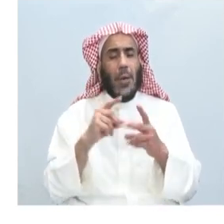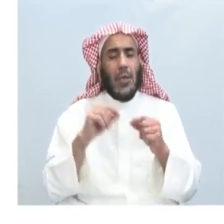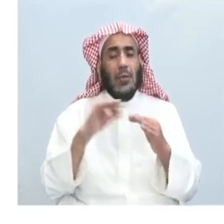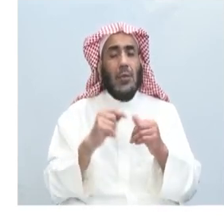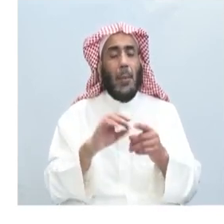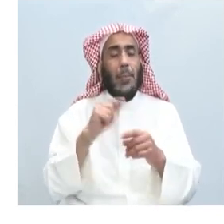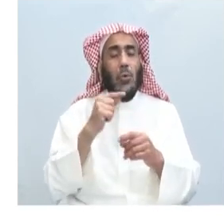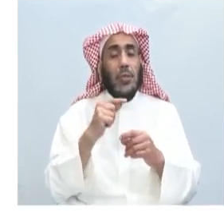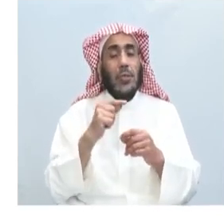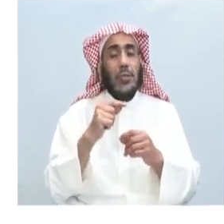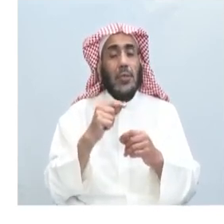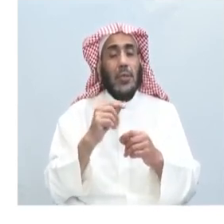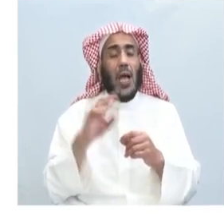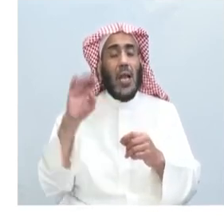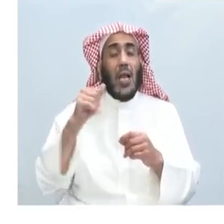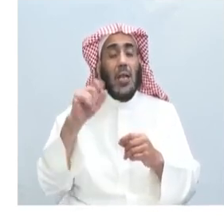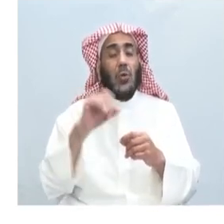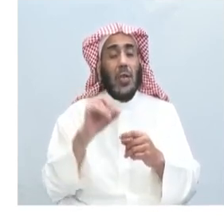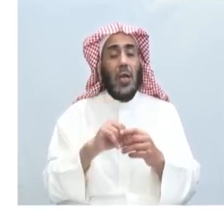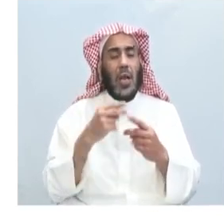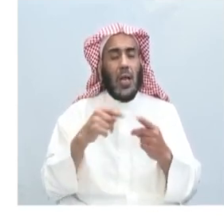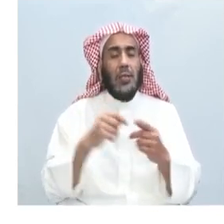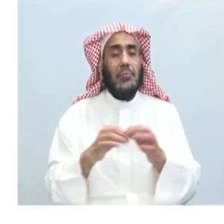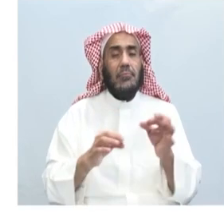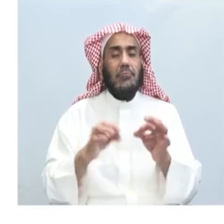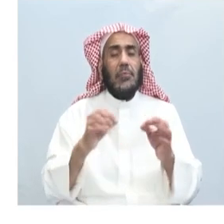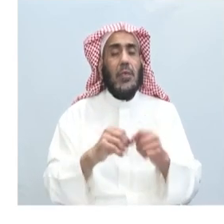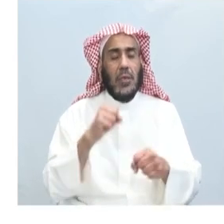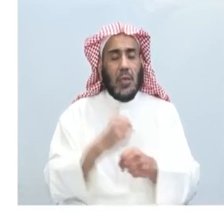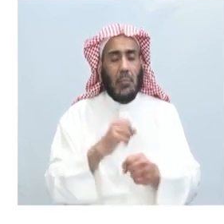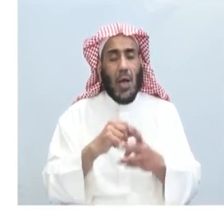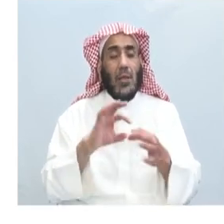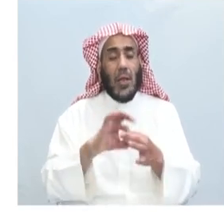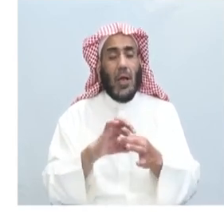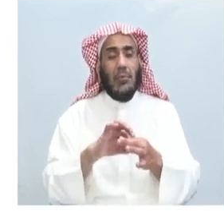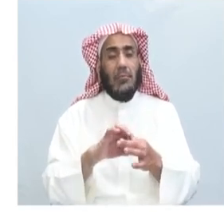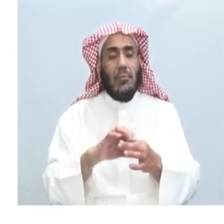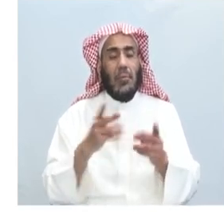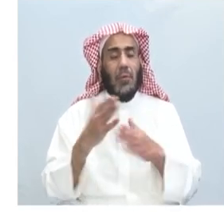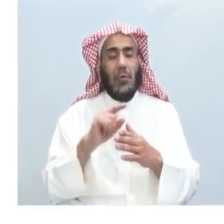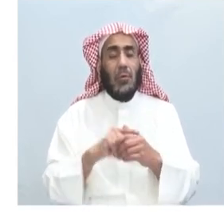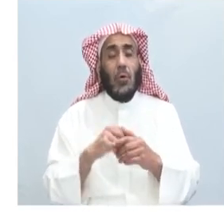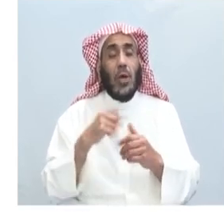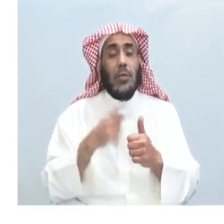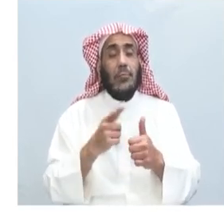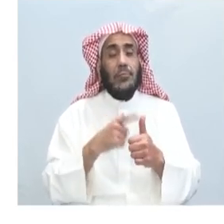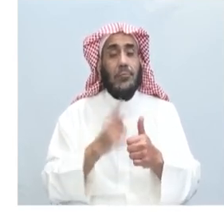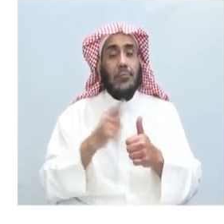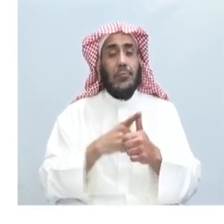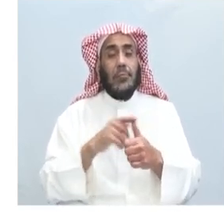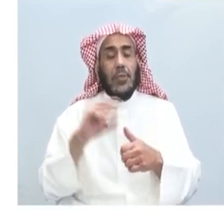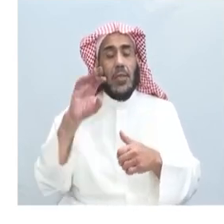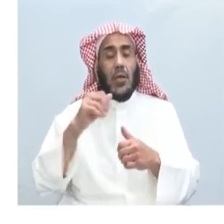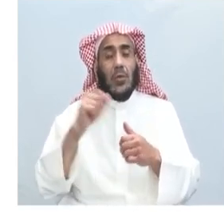الطاقه بوحده الكالوري السعر العادي طبق هذه العلاقه هنا الفرق بينهما واحد